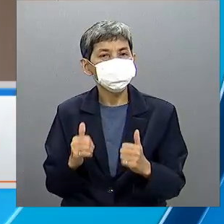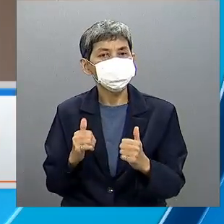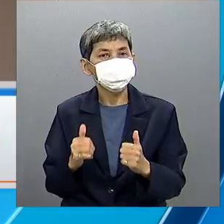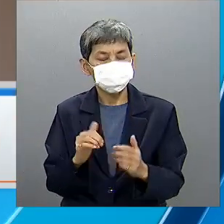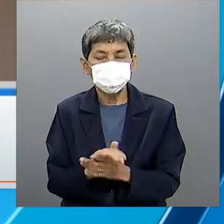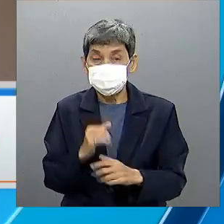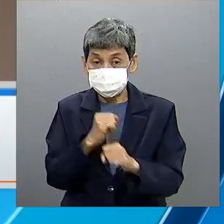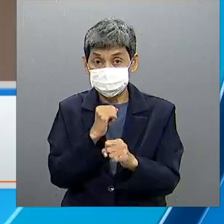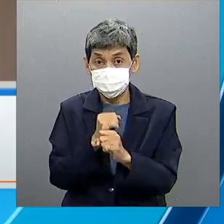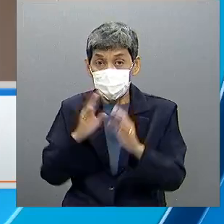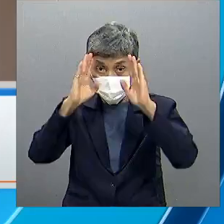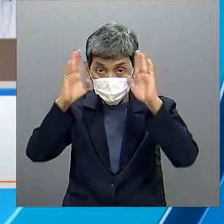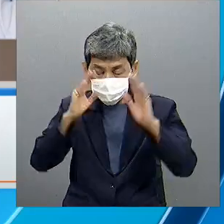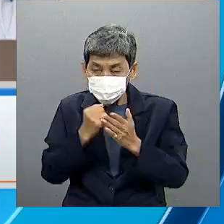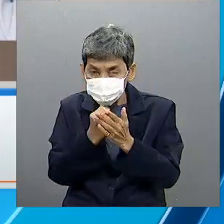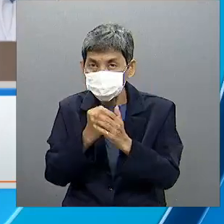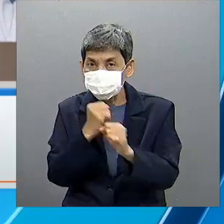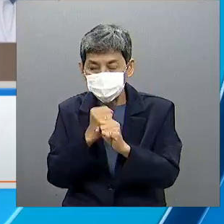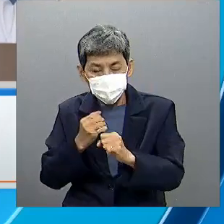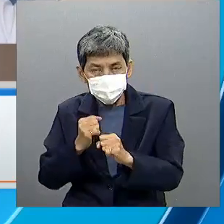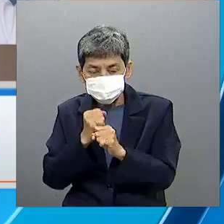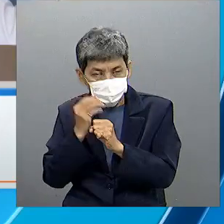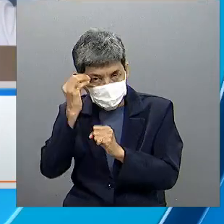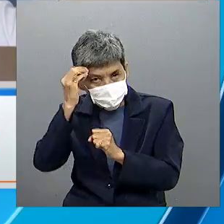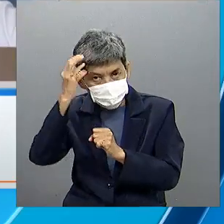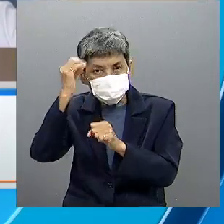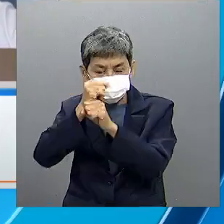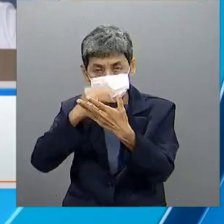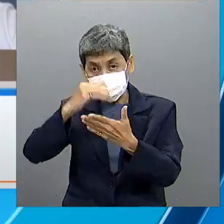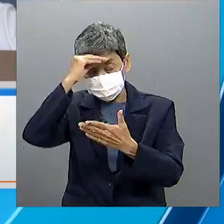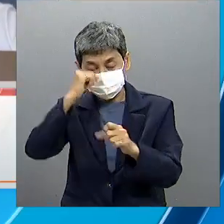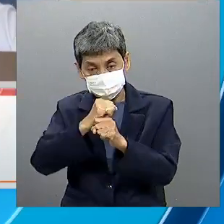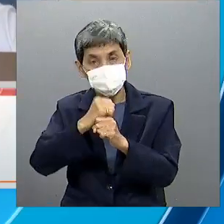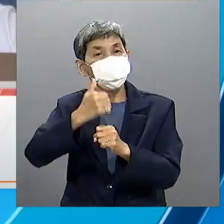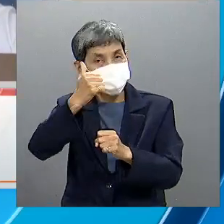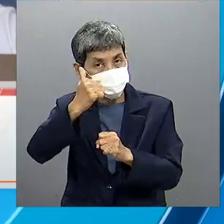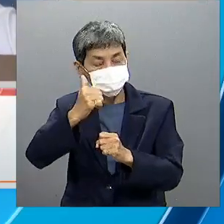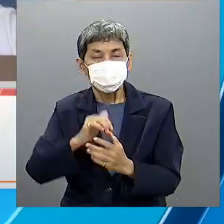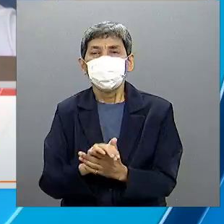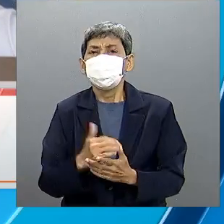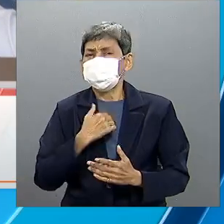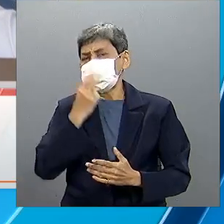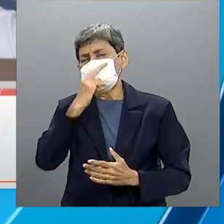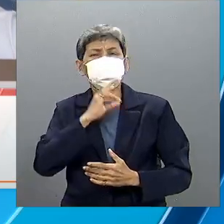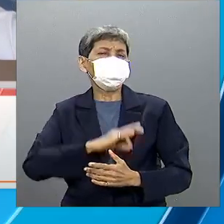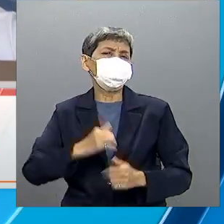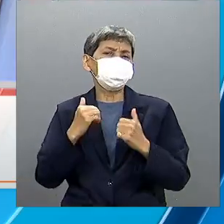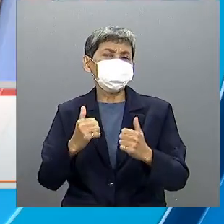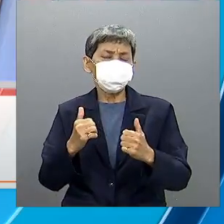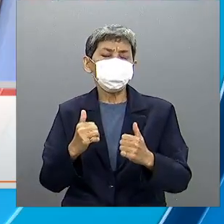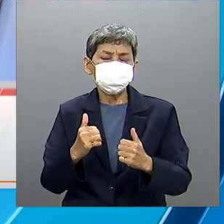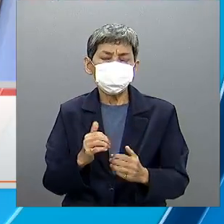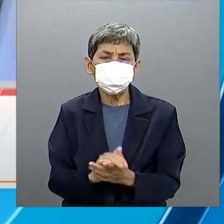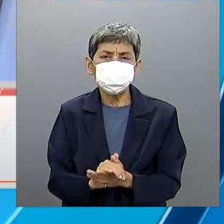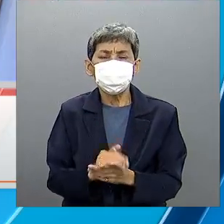ความรู้แล้วก็พัฒนาทักษะที่เด็กๆอาจจะสามารถนำไปต่อยอดในอนาคตได้เนี่ยเป็นเรื่องที่ดีมากจริงๆเพราะฉะนั้นคุยมาจนถึงตร